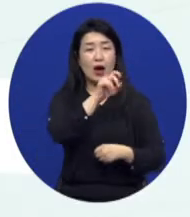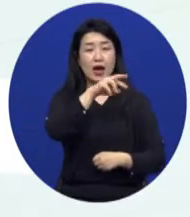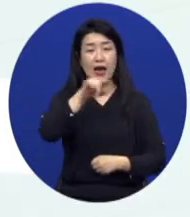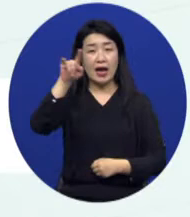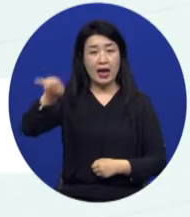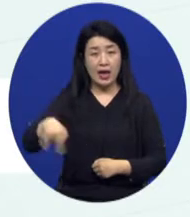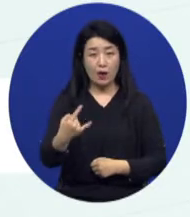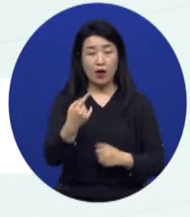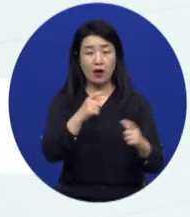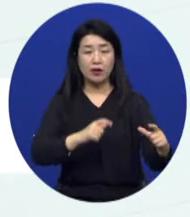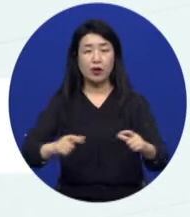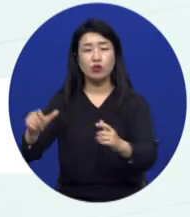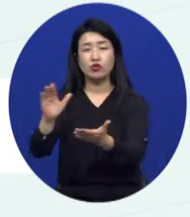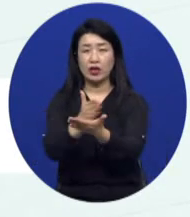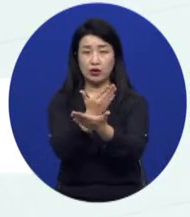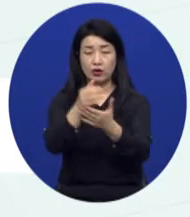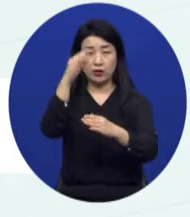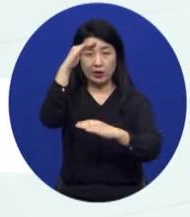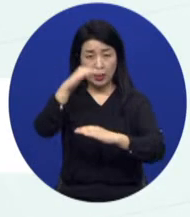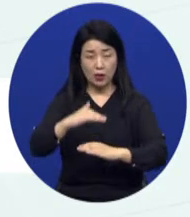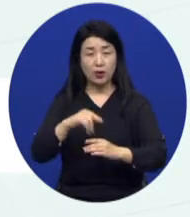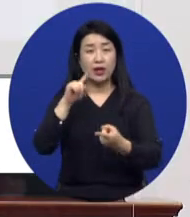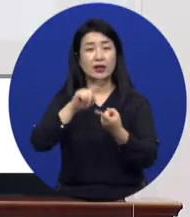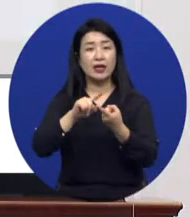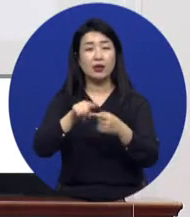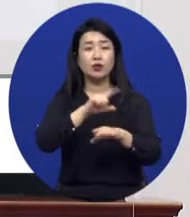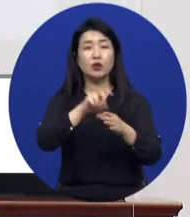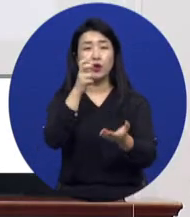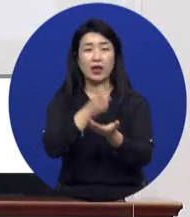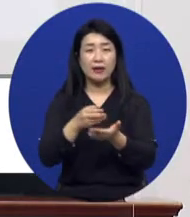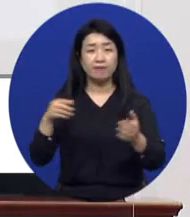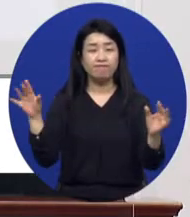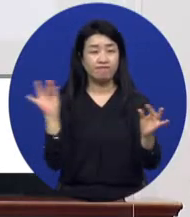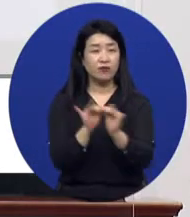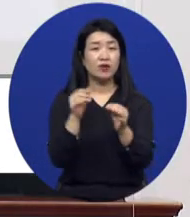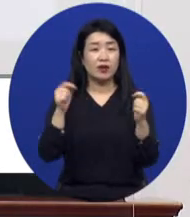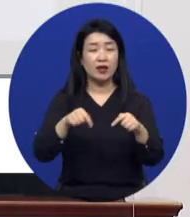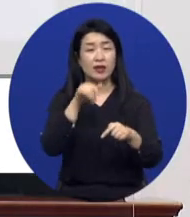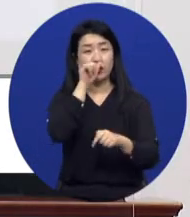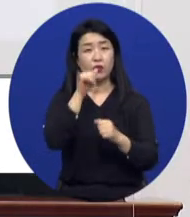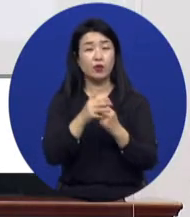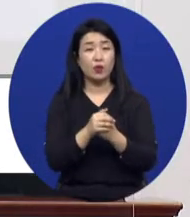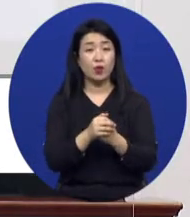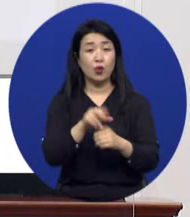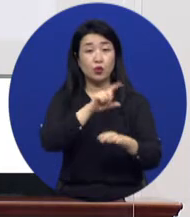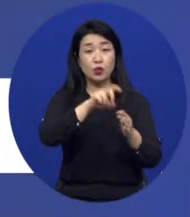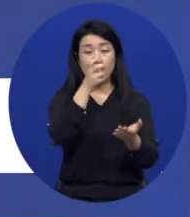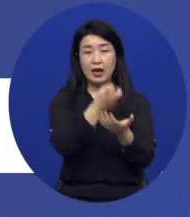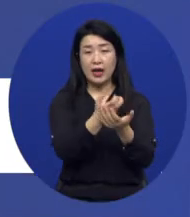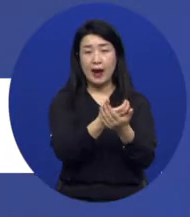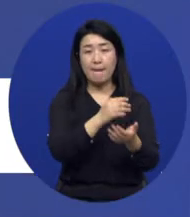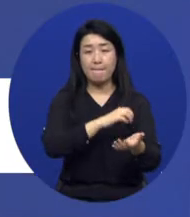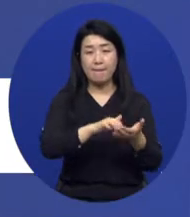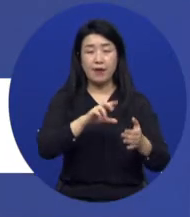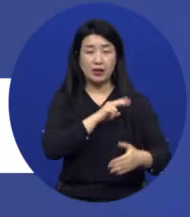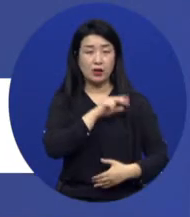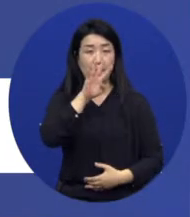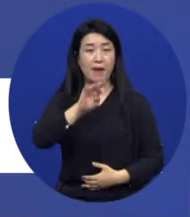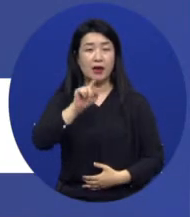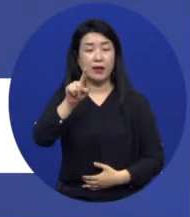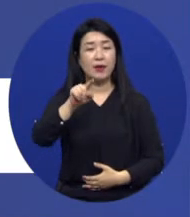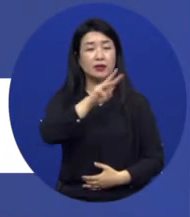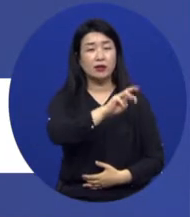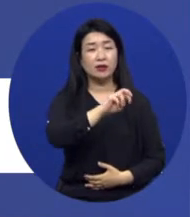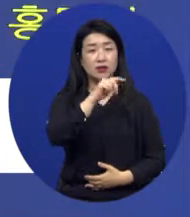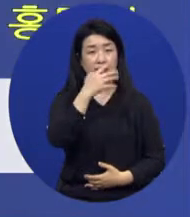애월읍 선거구를 나누는 내용의 선거구 조례안을 의결했습니다. 조례안은 재적 의원 41명 가운데